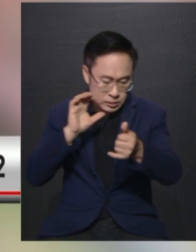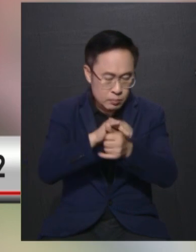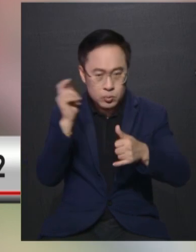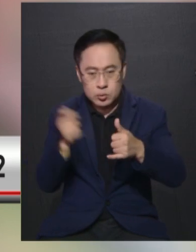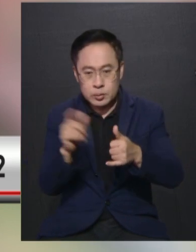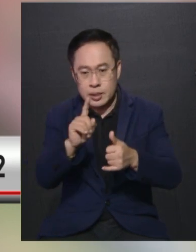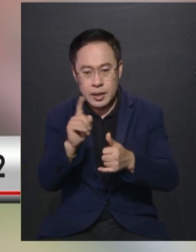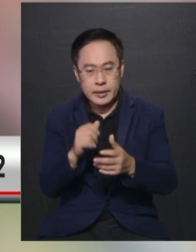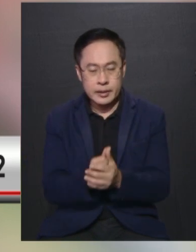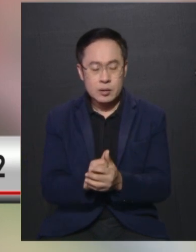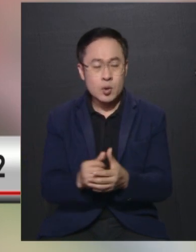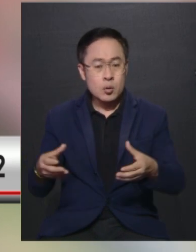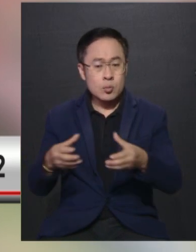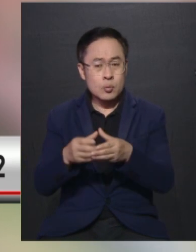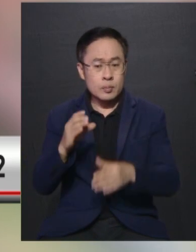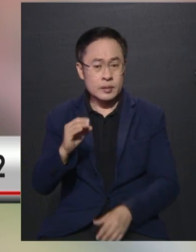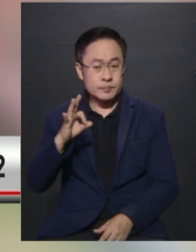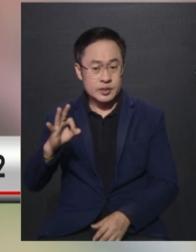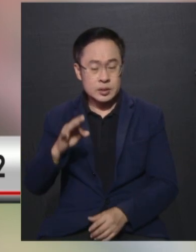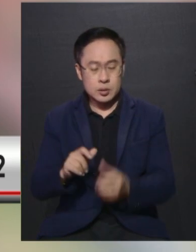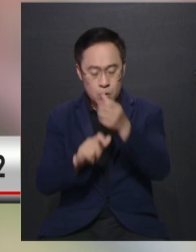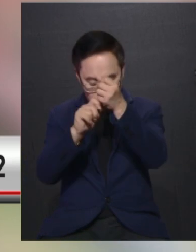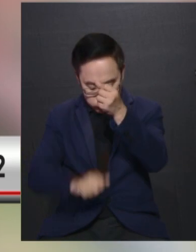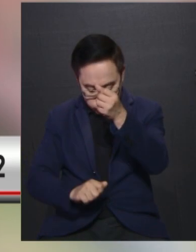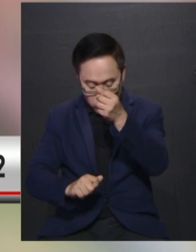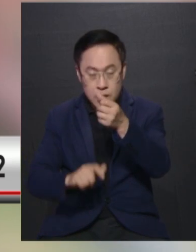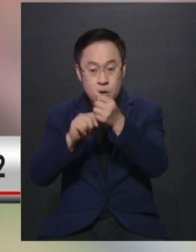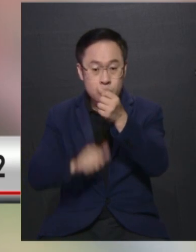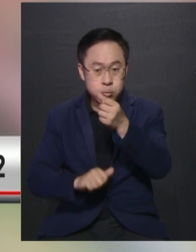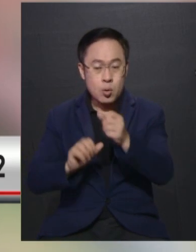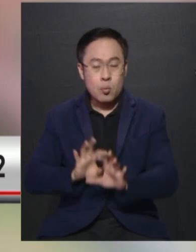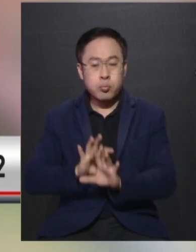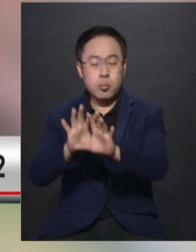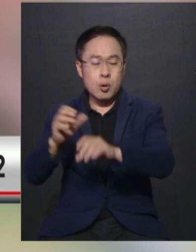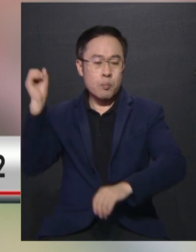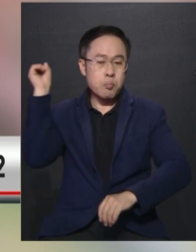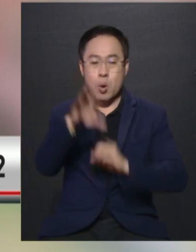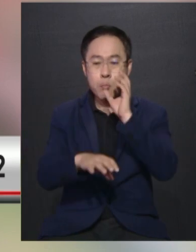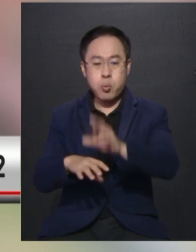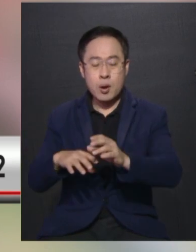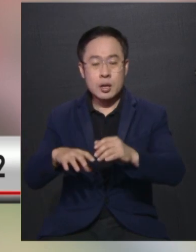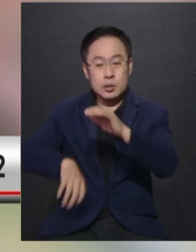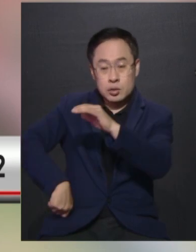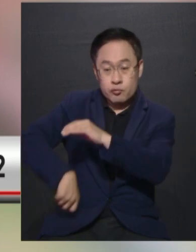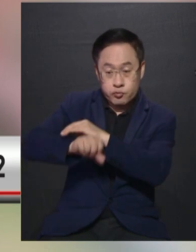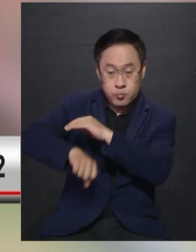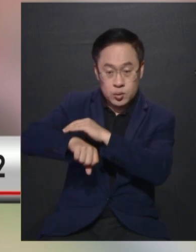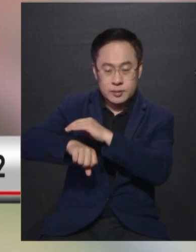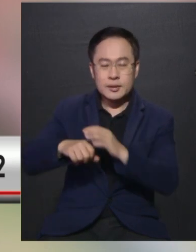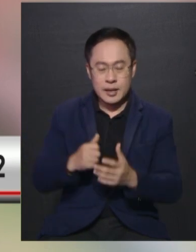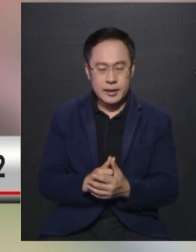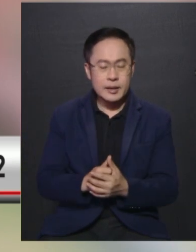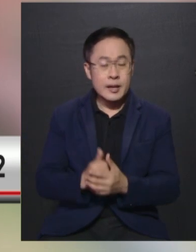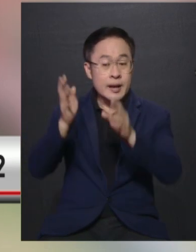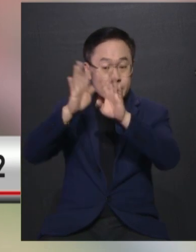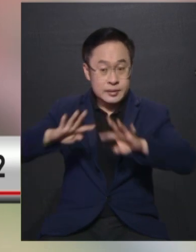โดยการนำเอาพลุแฟร์แล้วก็จุดพลุแฟร์ในการแข่งขันฟุตบอลรายการ AFF ชิงแชมป์อาเซียน2022ในเ